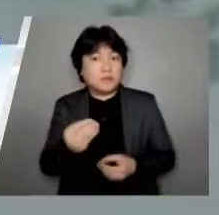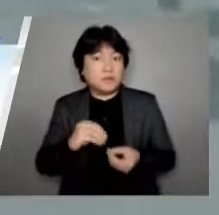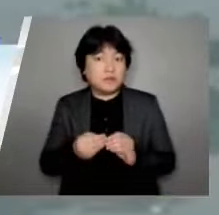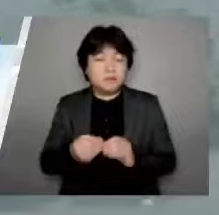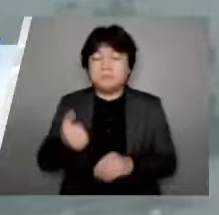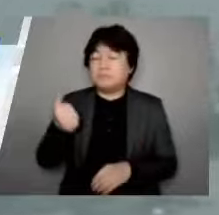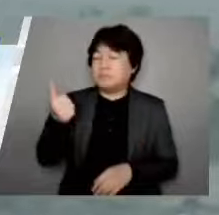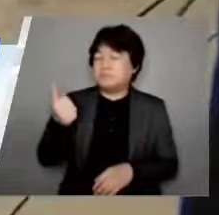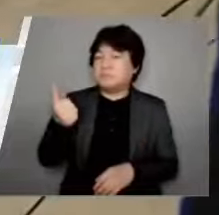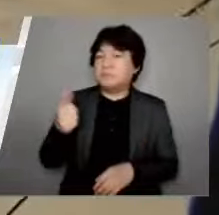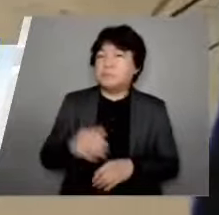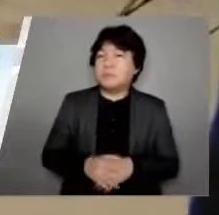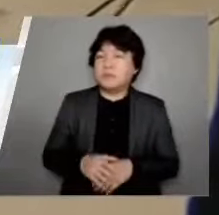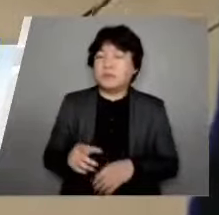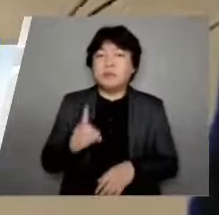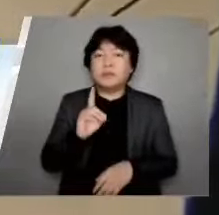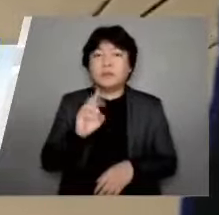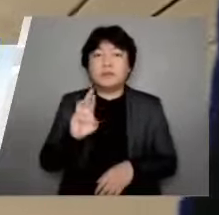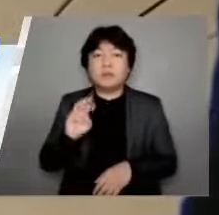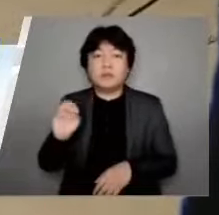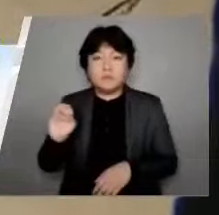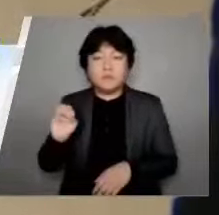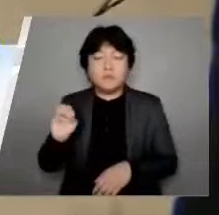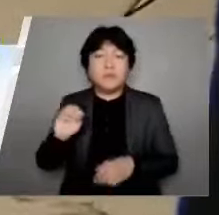ang aming PDRRM po hotline ay